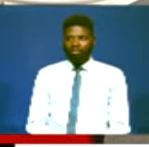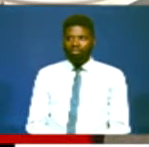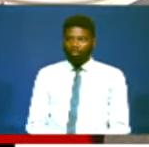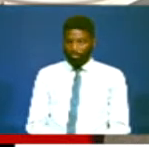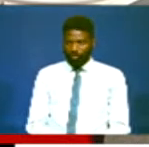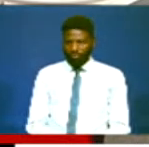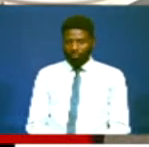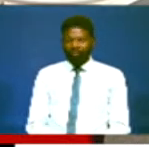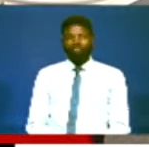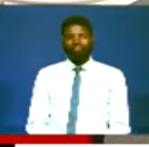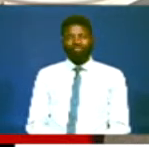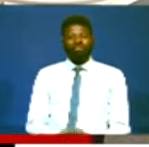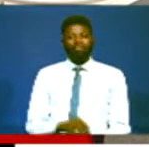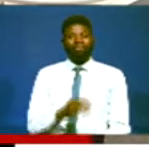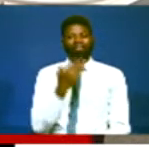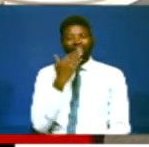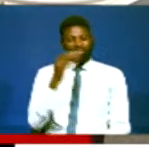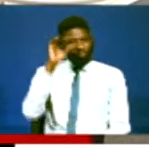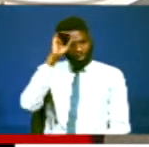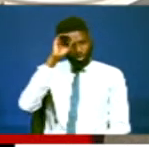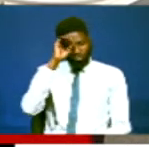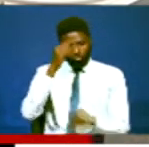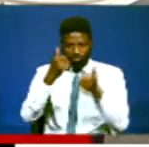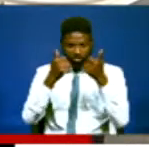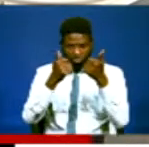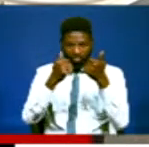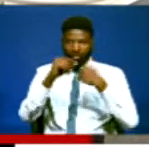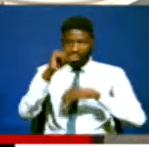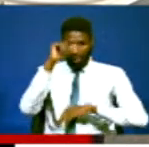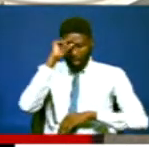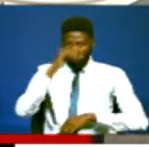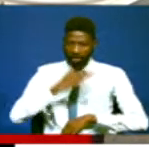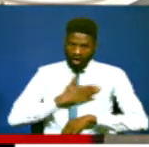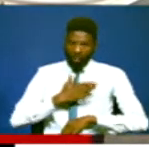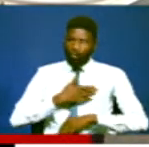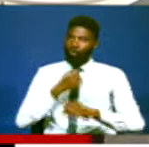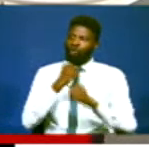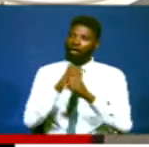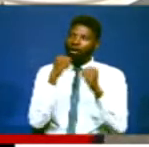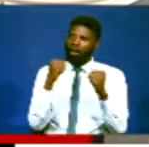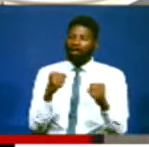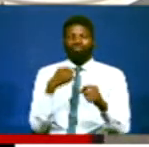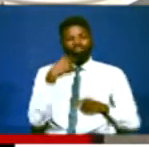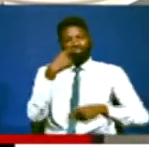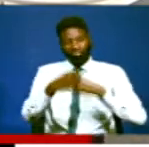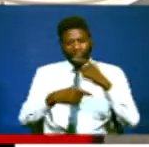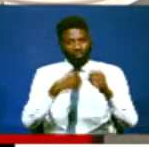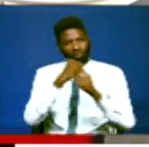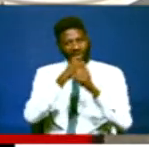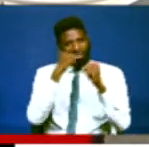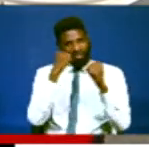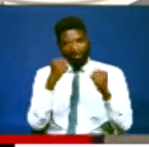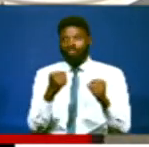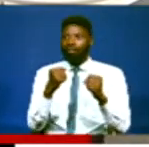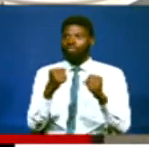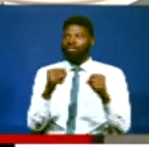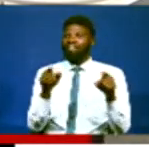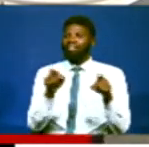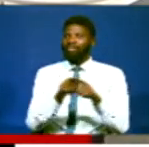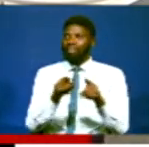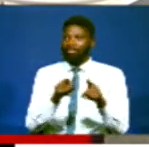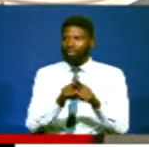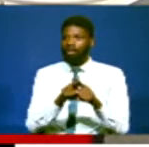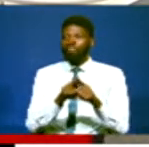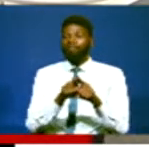mzuri. Serikali yetu inajitahidi. Iendelee kujitahidi zaidi na iweze kumgubika